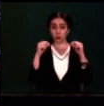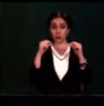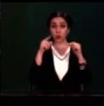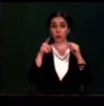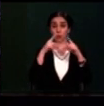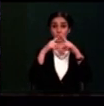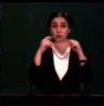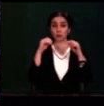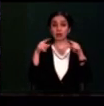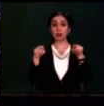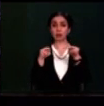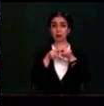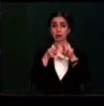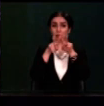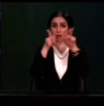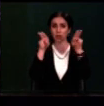teng yonli bo'lsa,